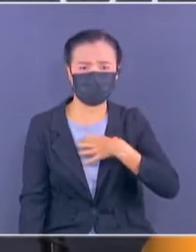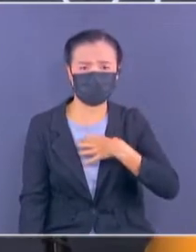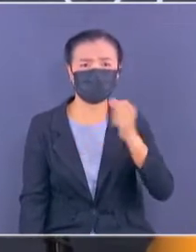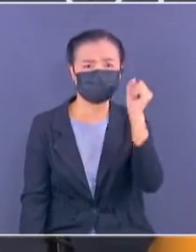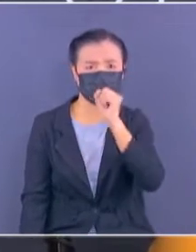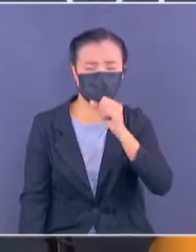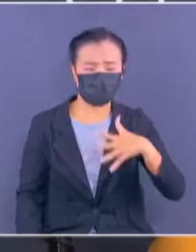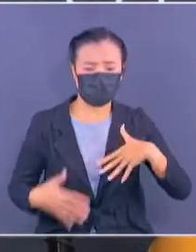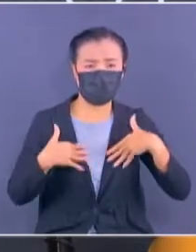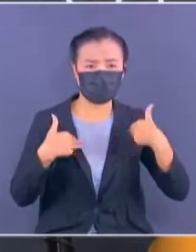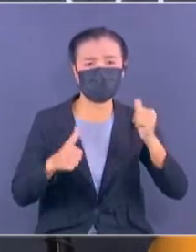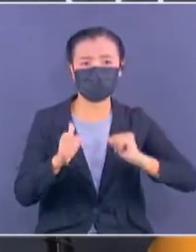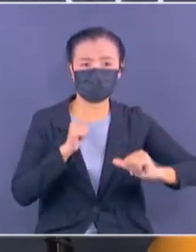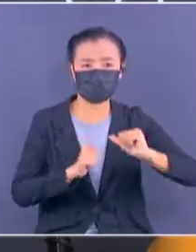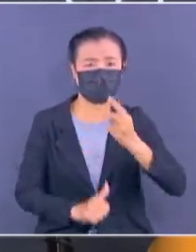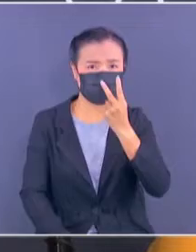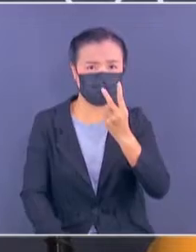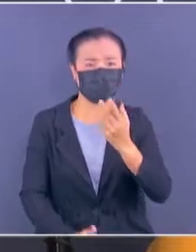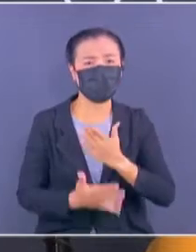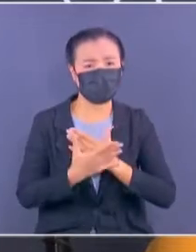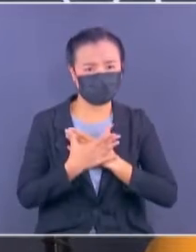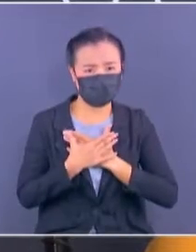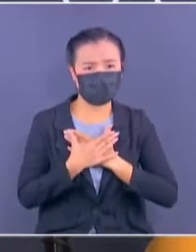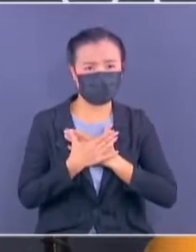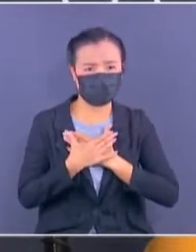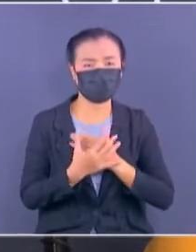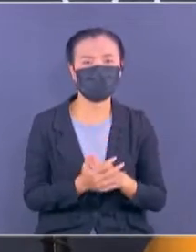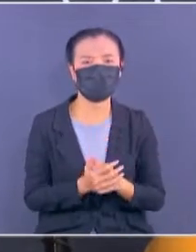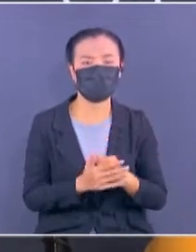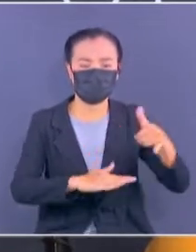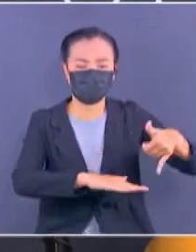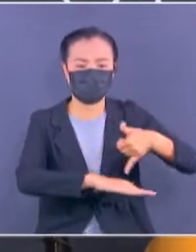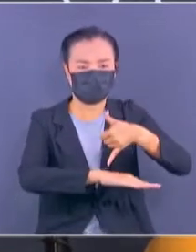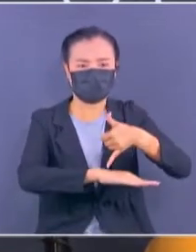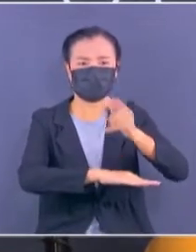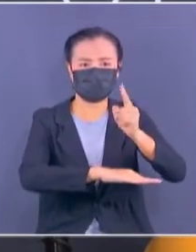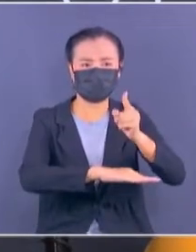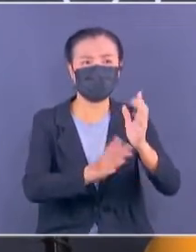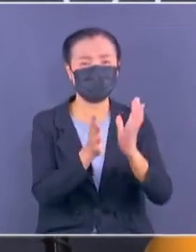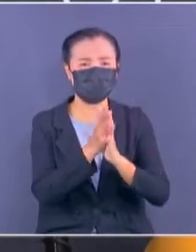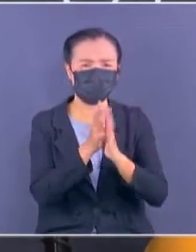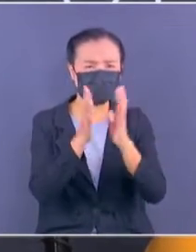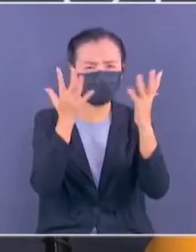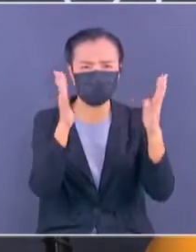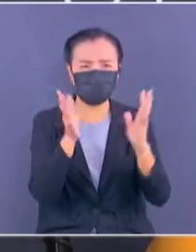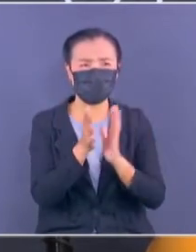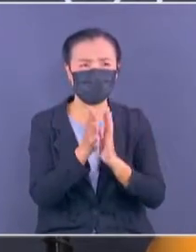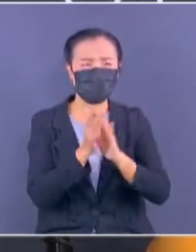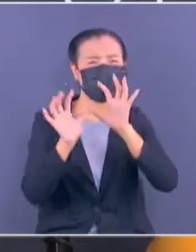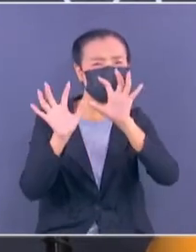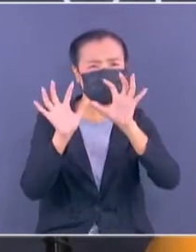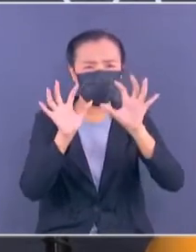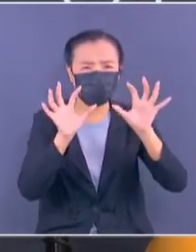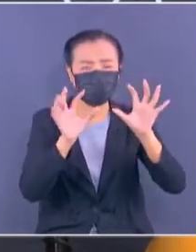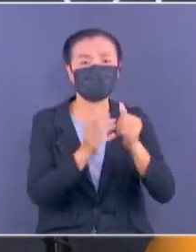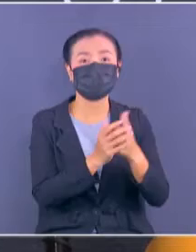งที่ตัวเองมีความสุขแล้วก็อยากให้มาเห็นด้วยว่ามีคนรักเขาขนาดไหนแล้วพอขึ้นมามันก็เป็นแบบนั้นจริงๆทุกคนตบมือแล้วก็กรี๊ดเรียกต